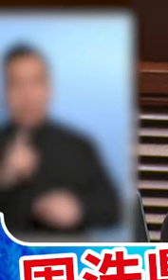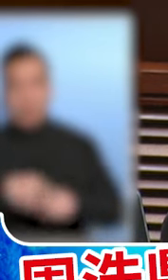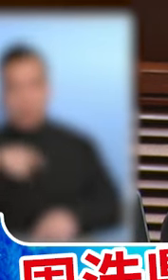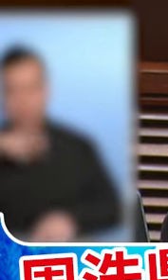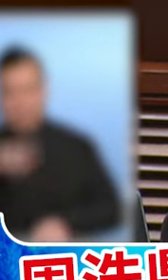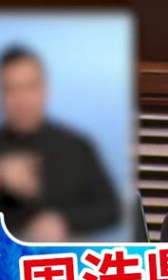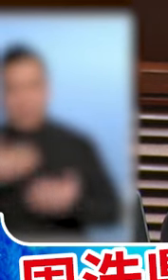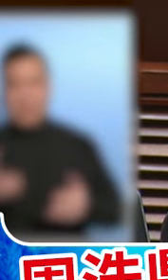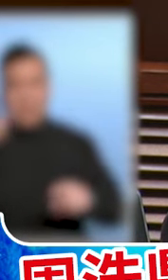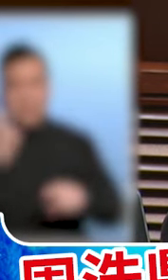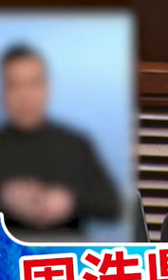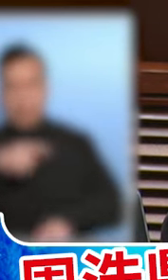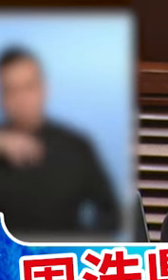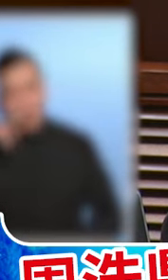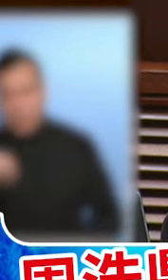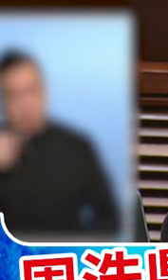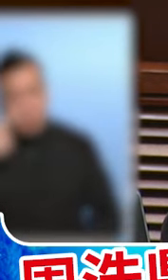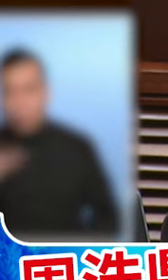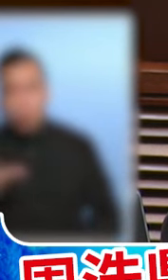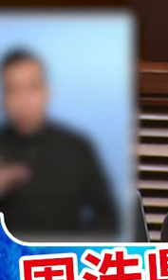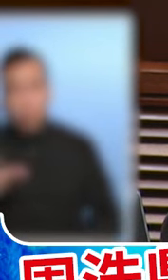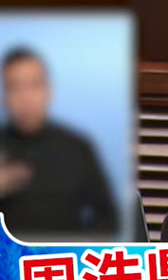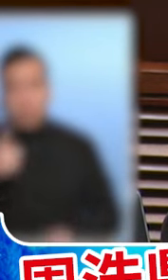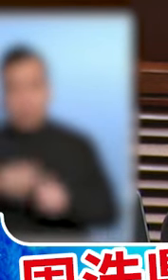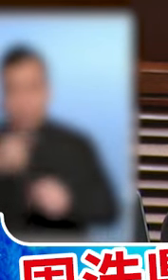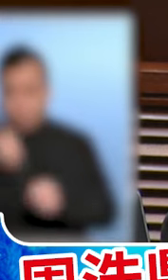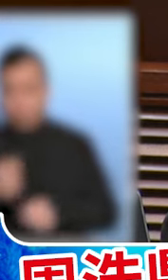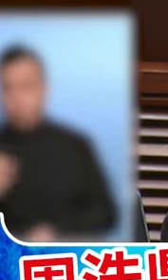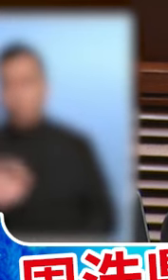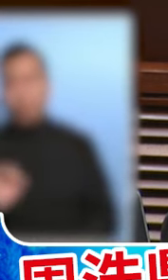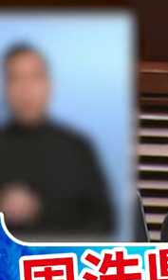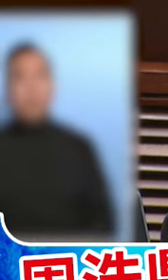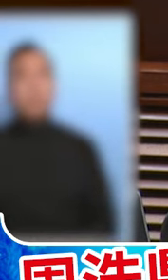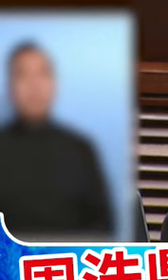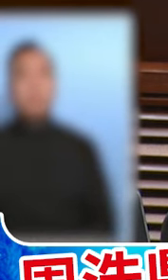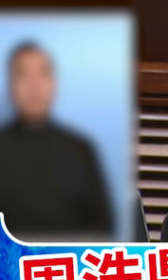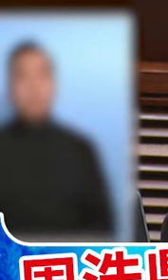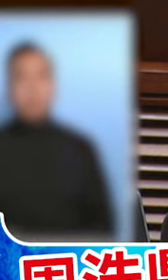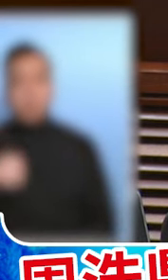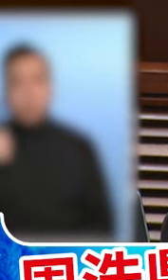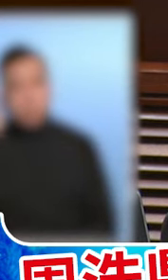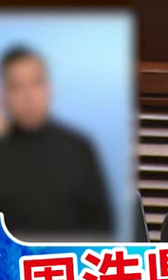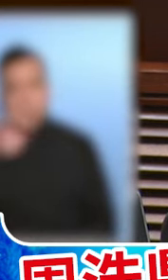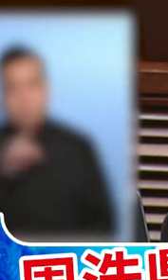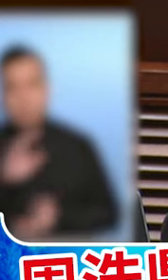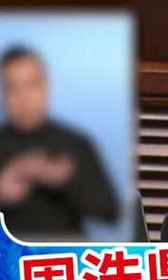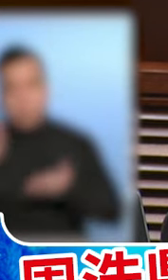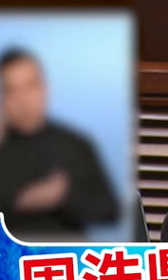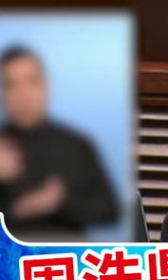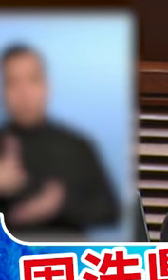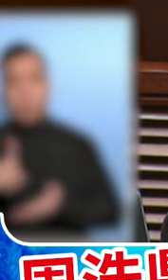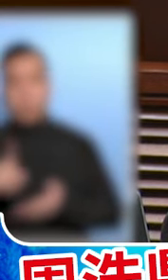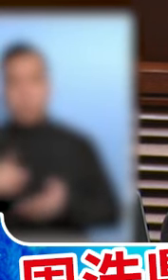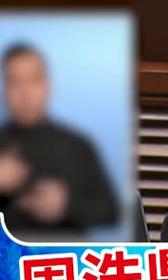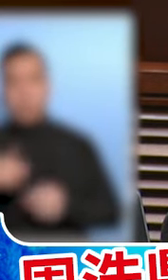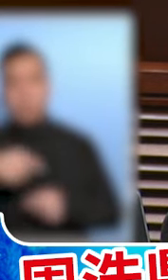看来在现实的情况见不到是真的落实到零容忍的。我想讲得直白一点是两个层